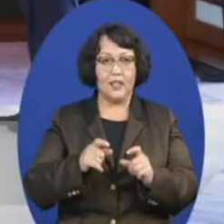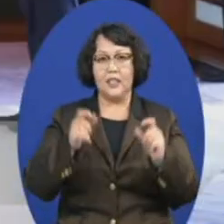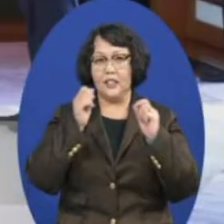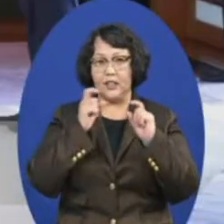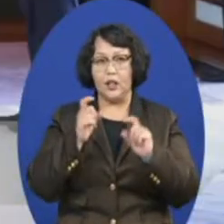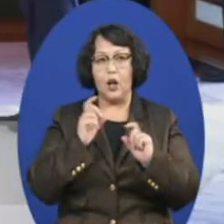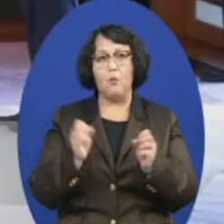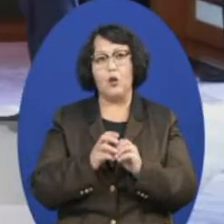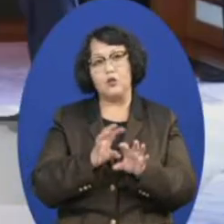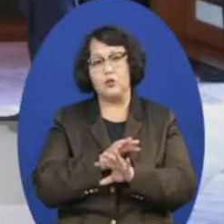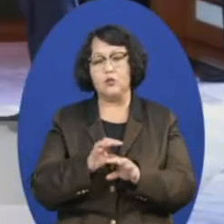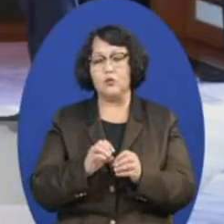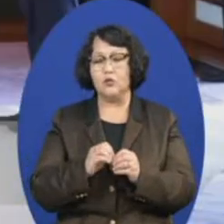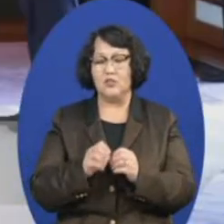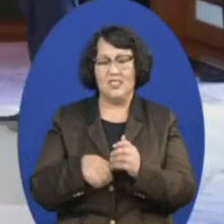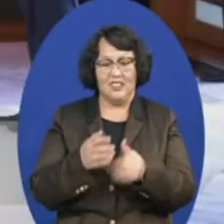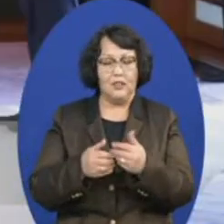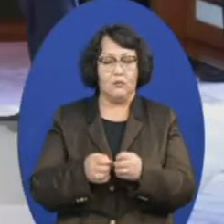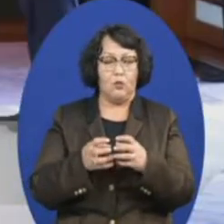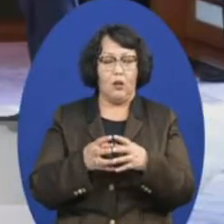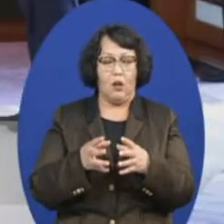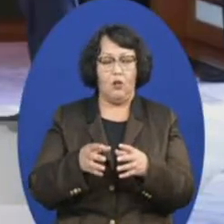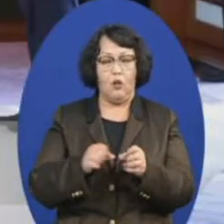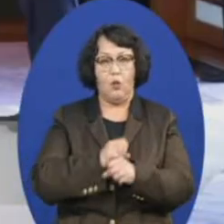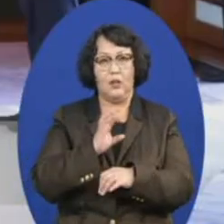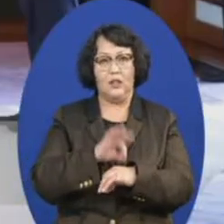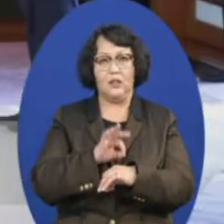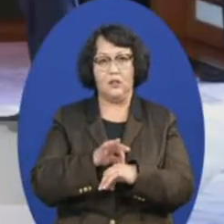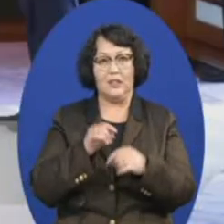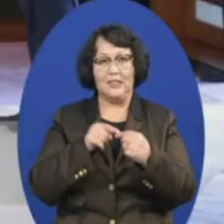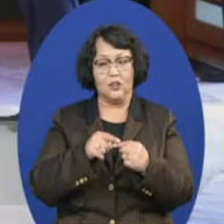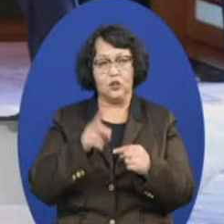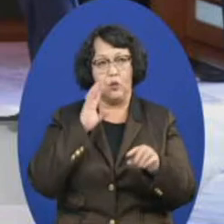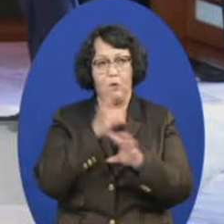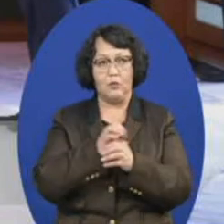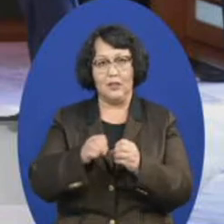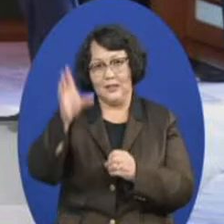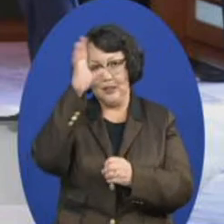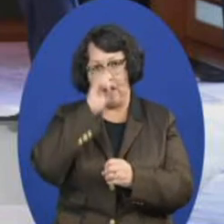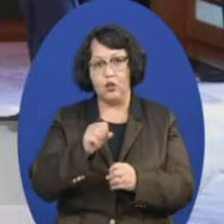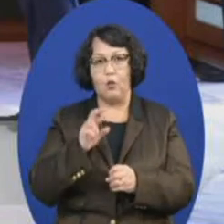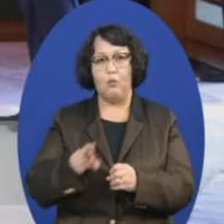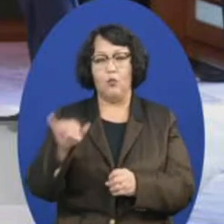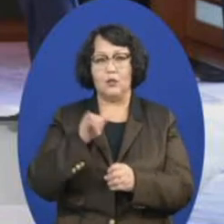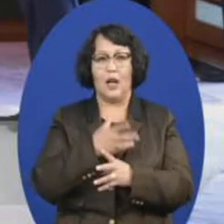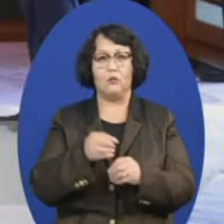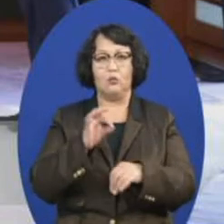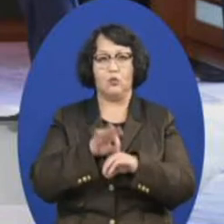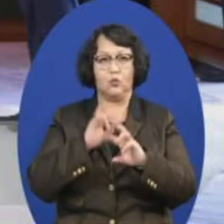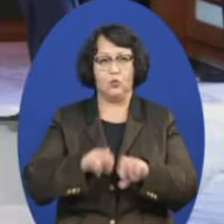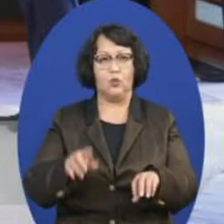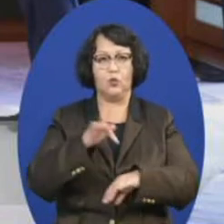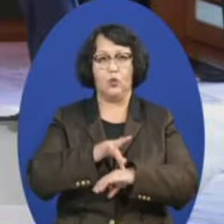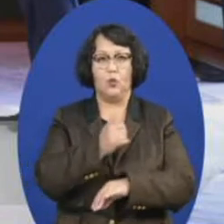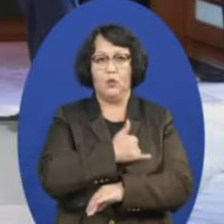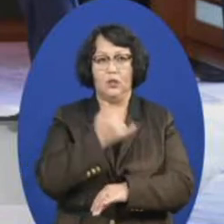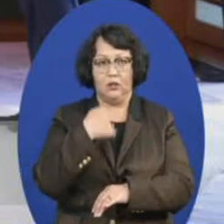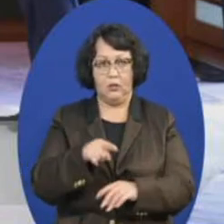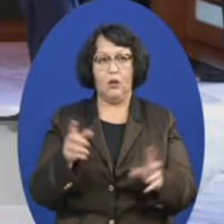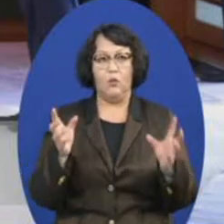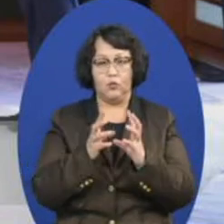засгийн сэргийн босгоолт COVID-19 сард халдаа тэмцэх асуудлыг эрхэлсэн сайд Нишимура Японы халдвар өвчин судлалын төвийн